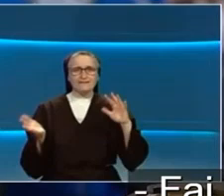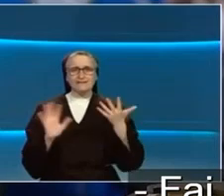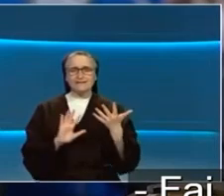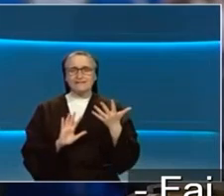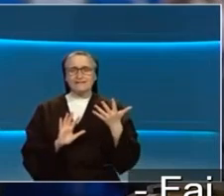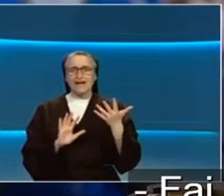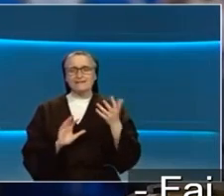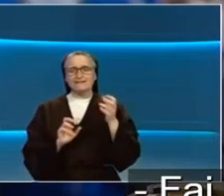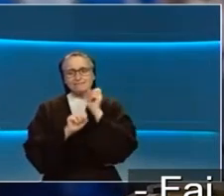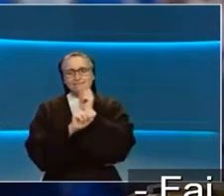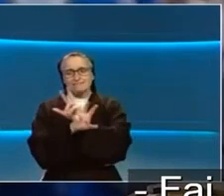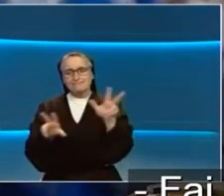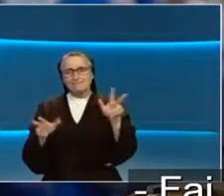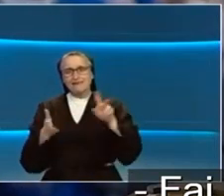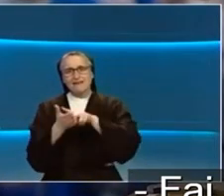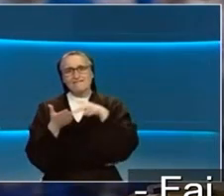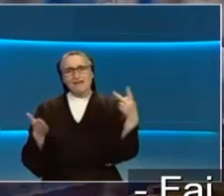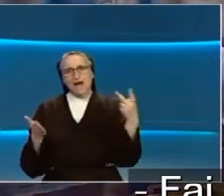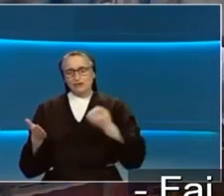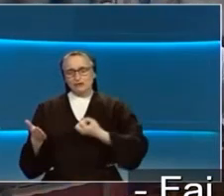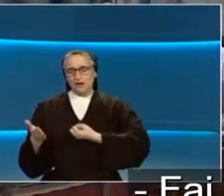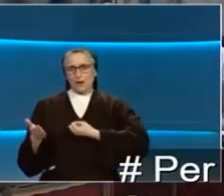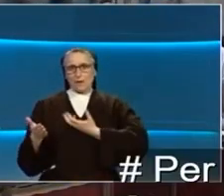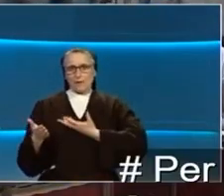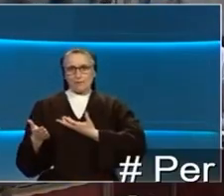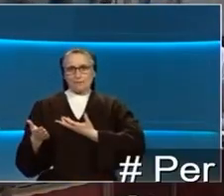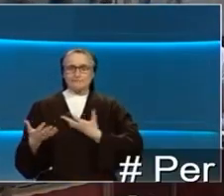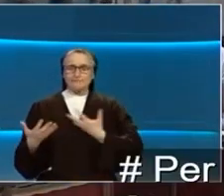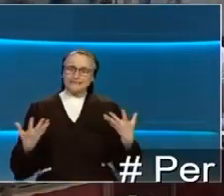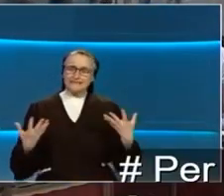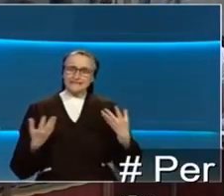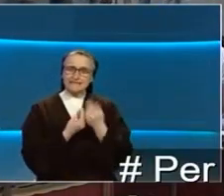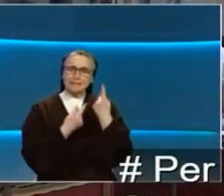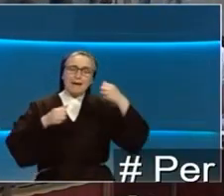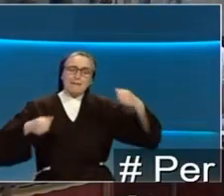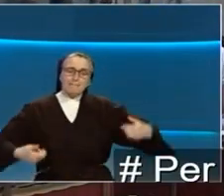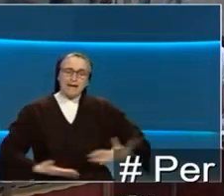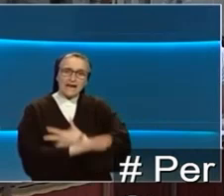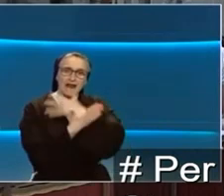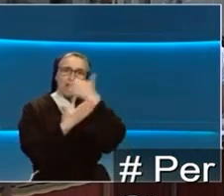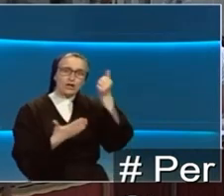i semi del Vangelo. Gloria Christi,